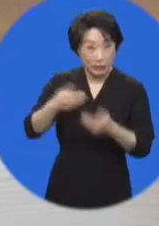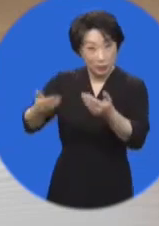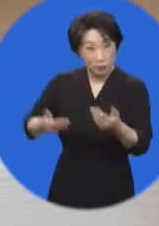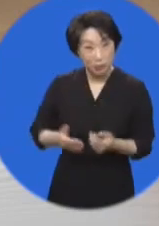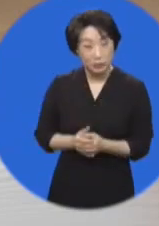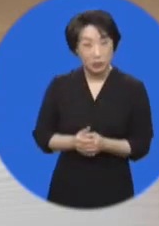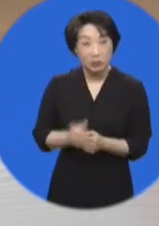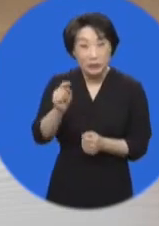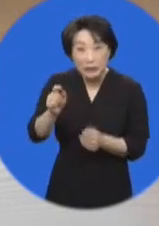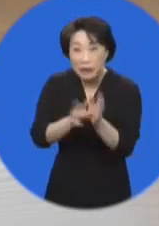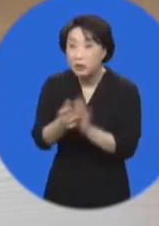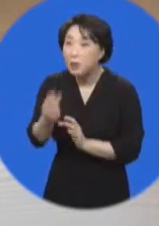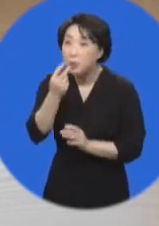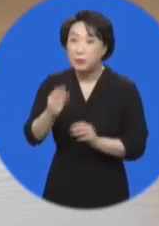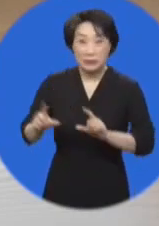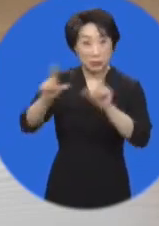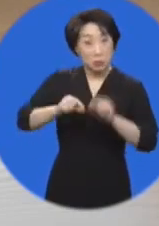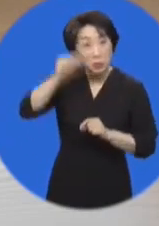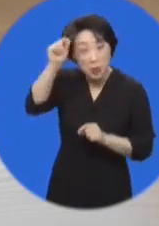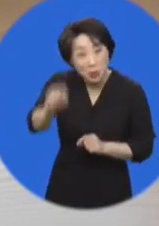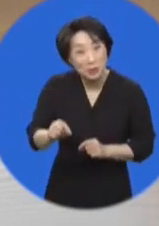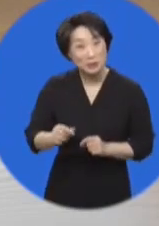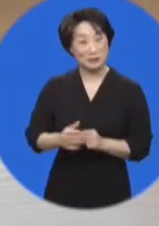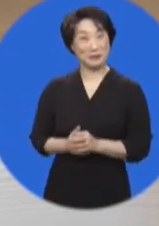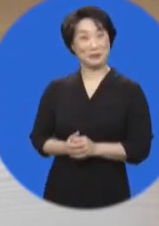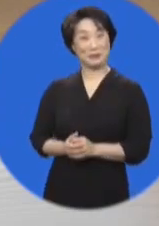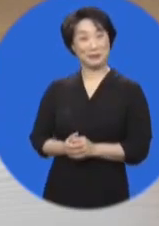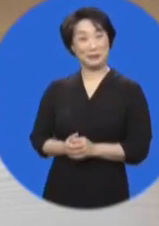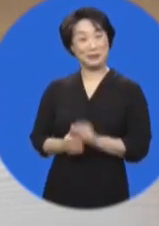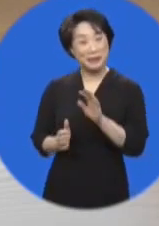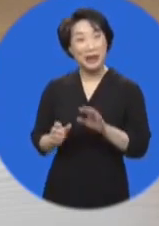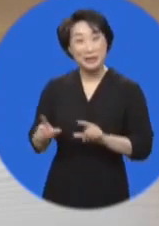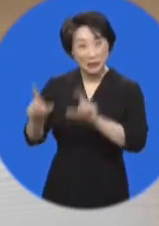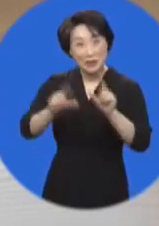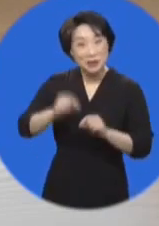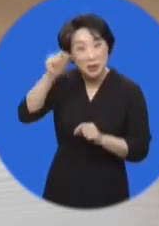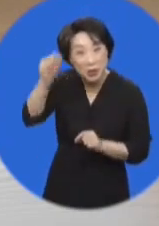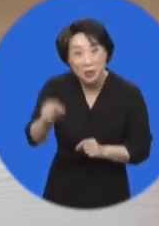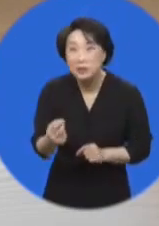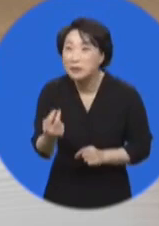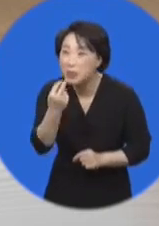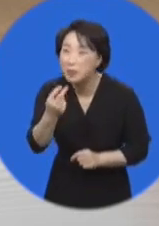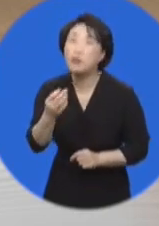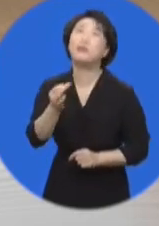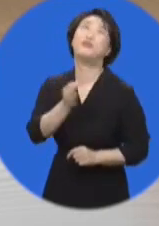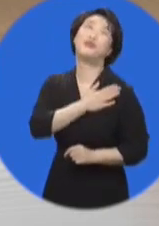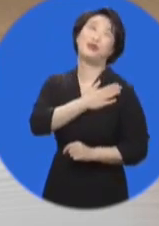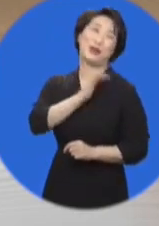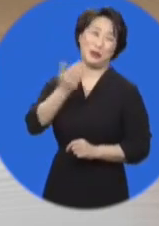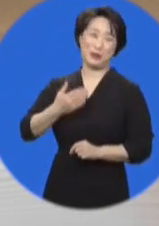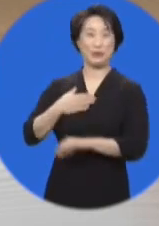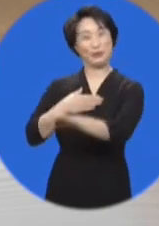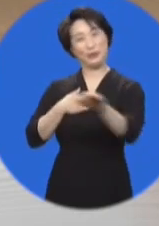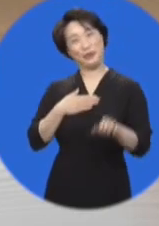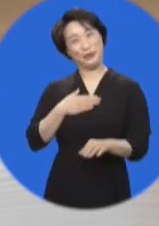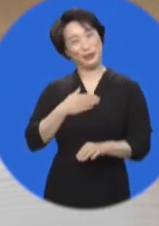주셔서 그 목숨은 영원히 사는 목숨이기 때문에 영원히 사는 부자가 됐으니.